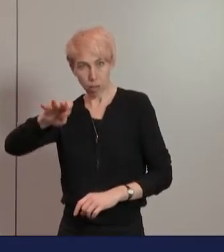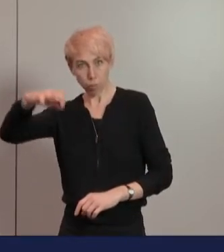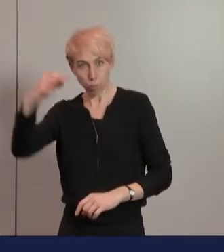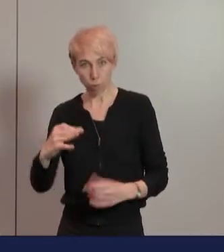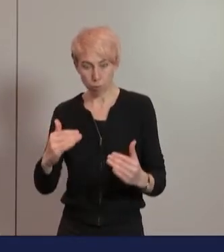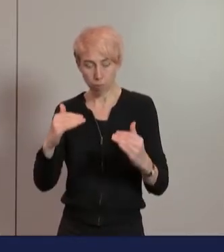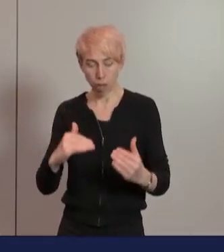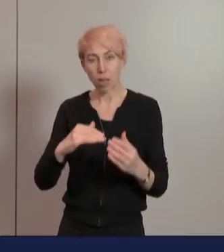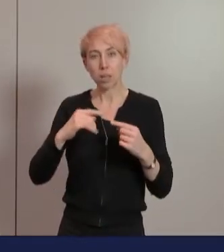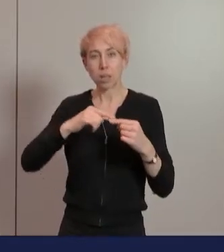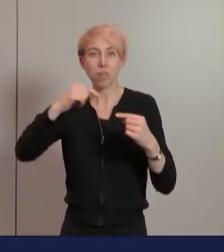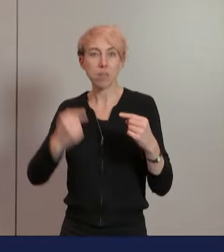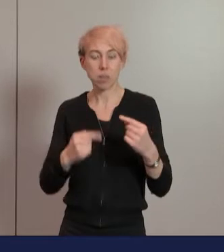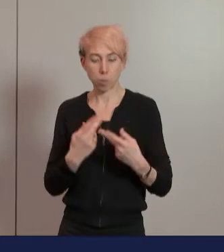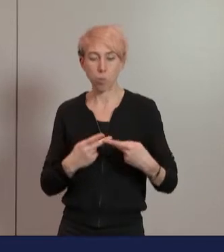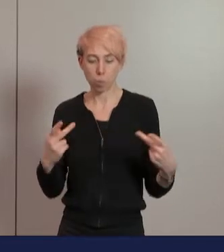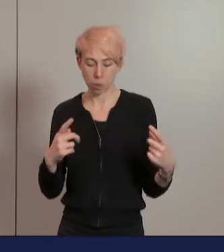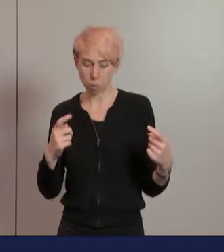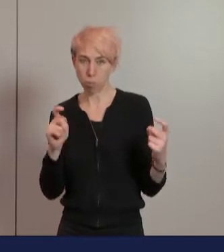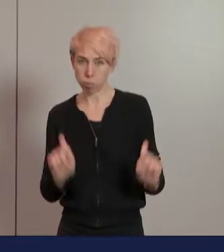diminution du déficit public à 5%.